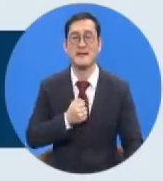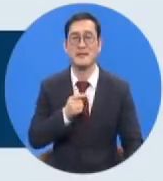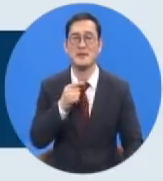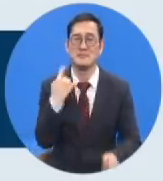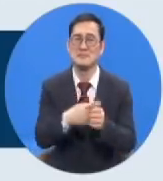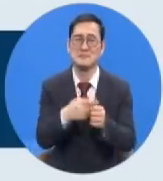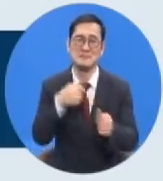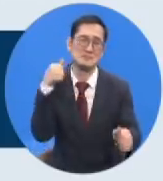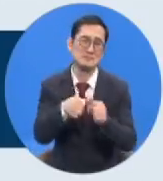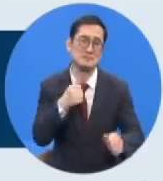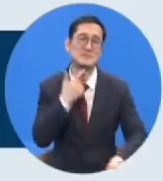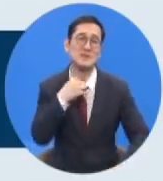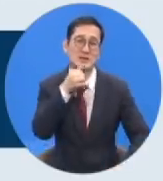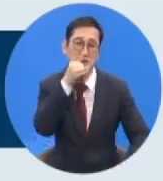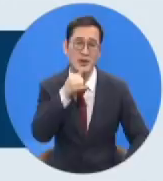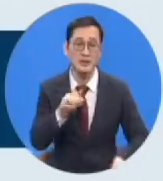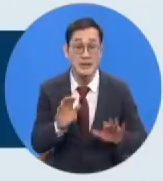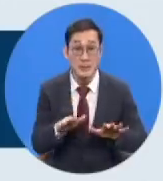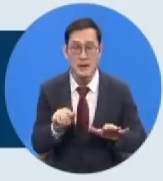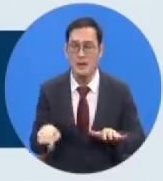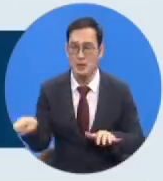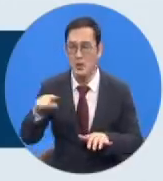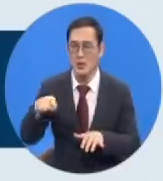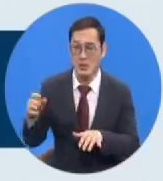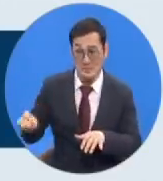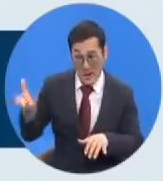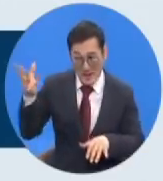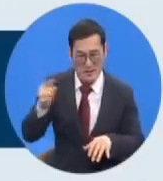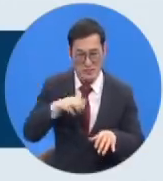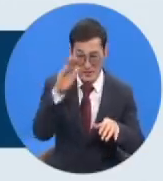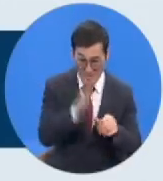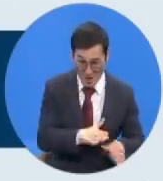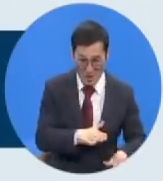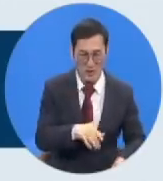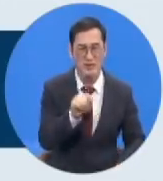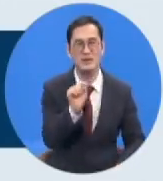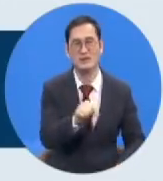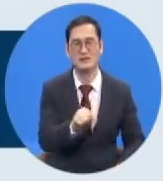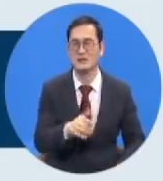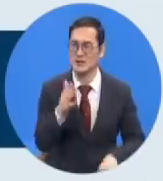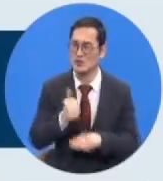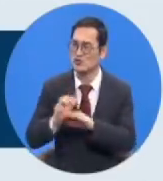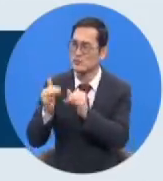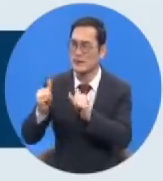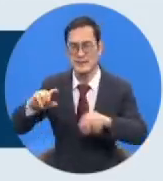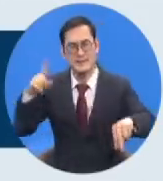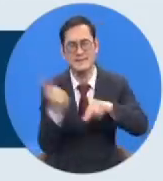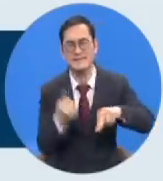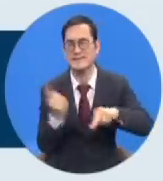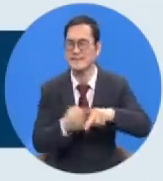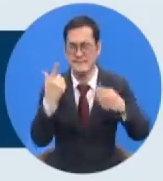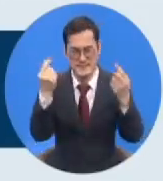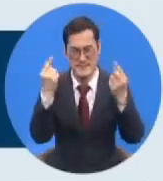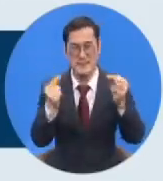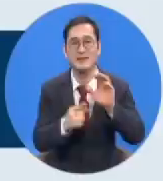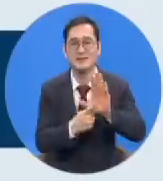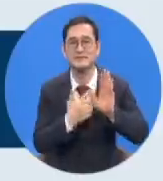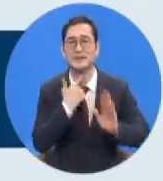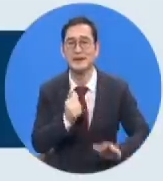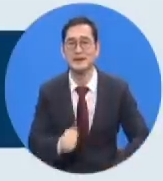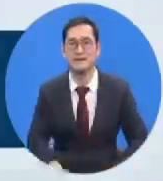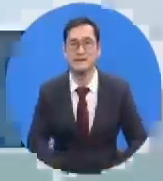따끔한 회초리를 들었다라면서 혹독한 평가를 내려서 주목을 받기도 했습니다. 자, 이철희 전 의원.